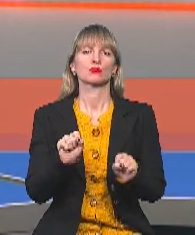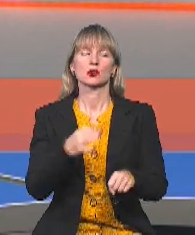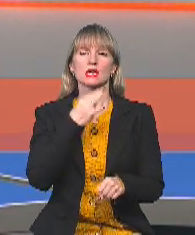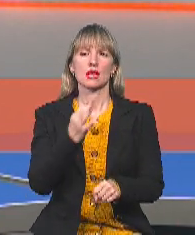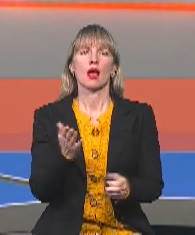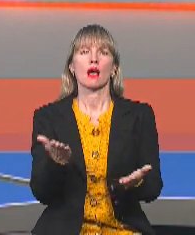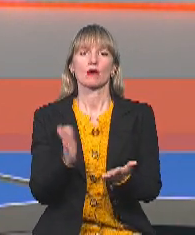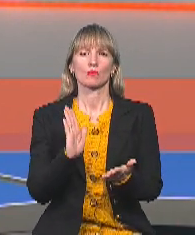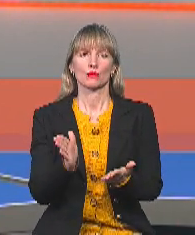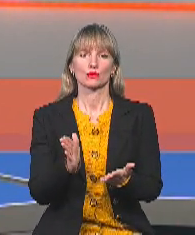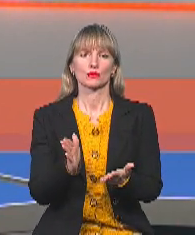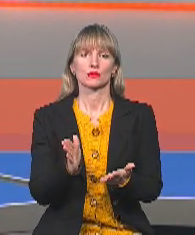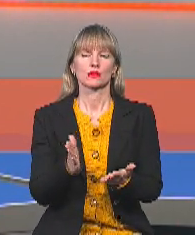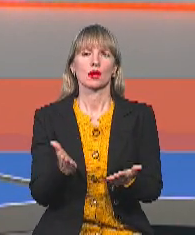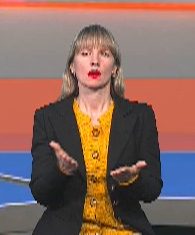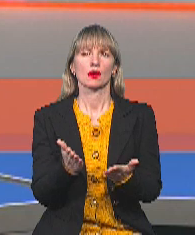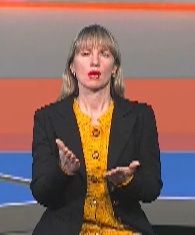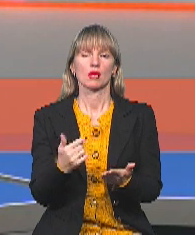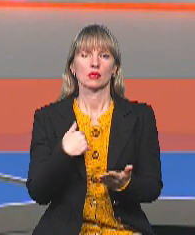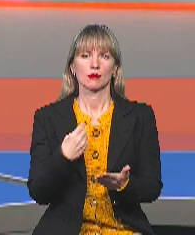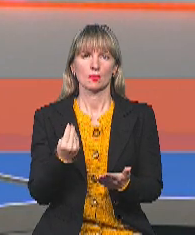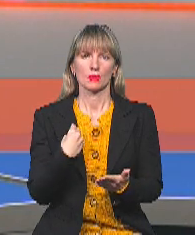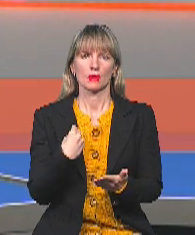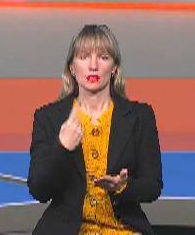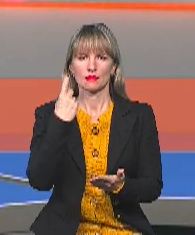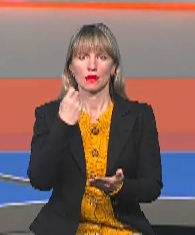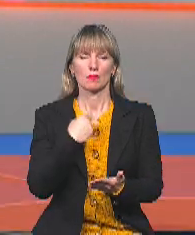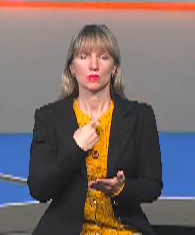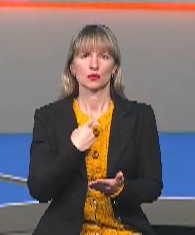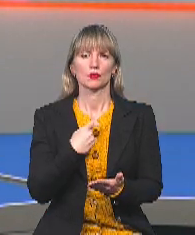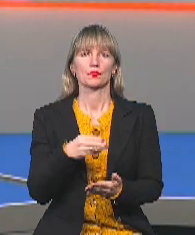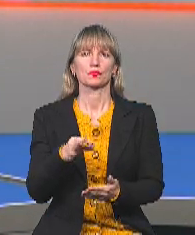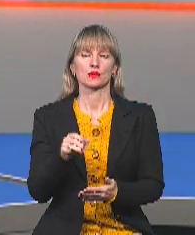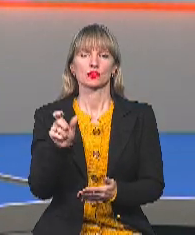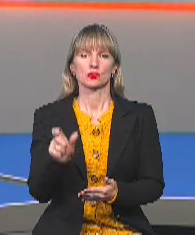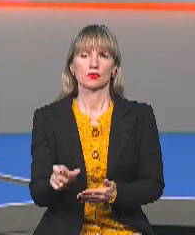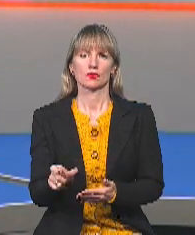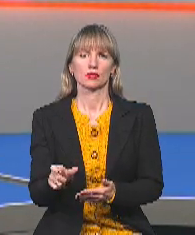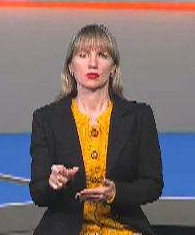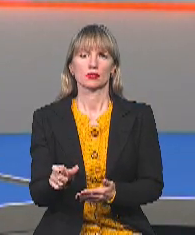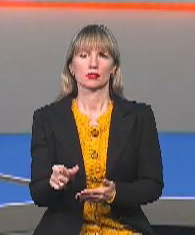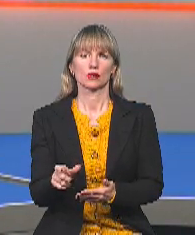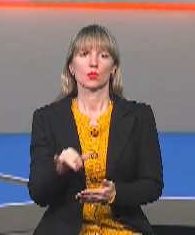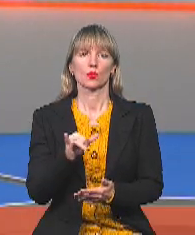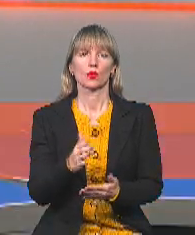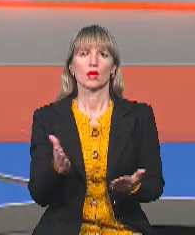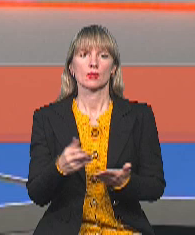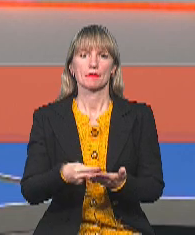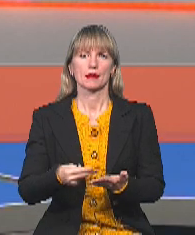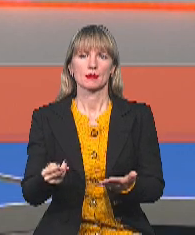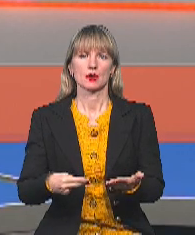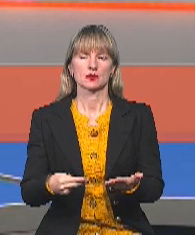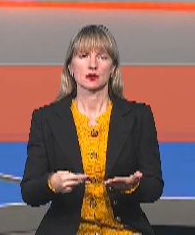Как будет, так как НСЗУ дает нам информацию, то человек, у которого